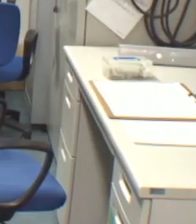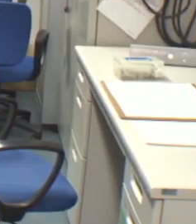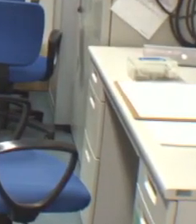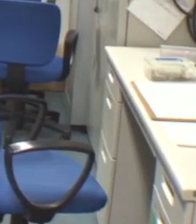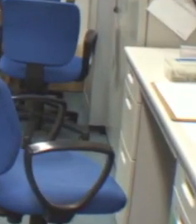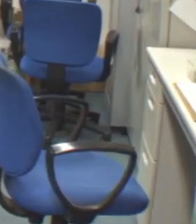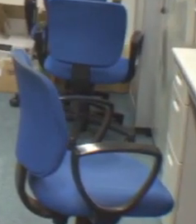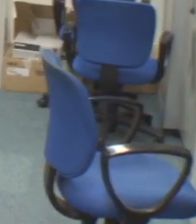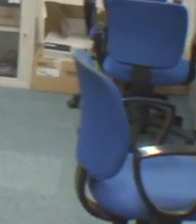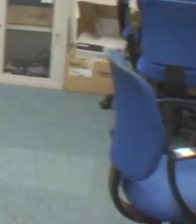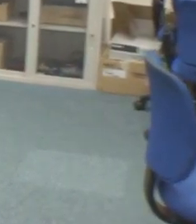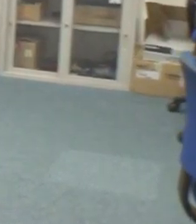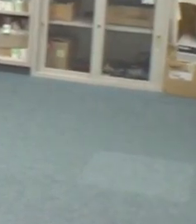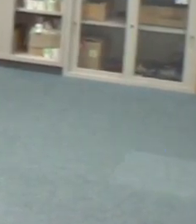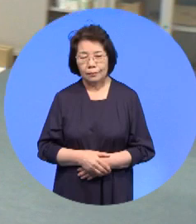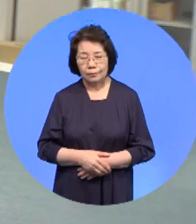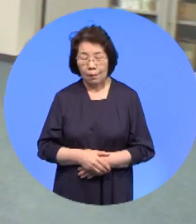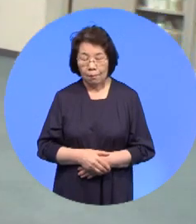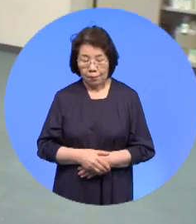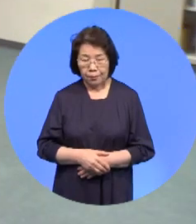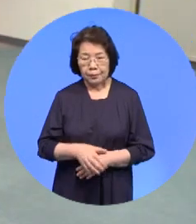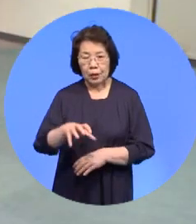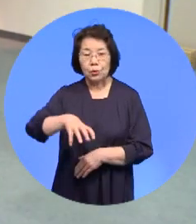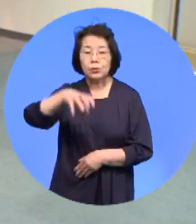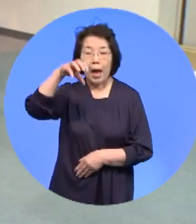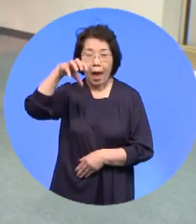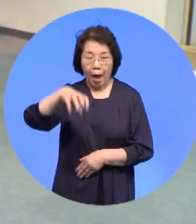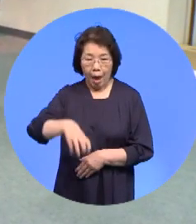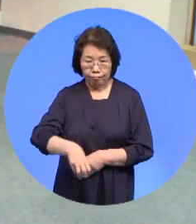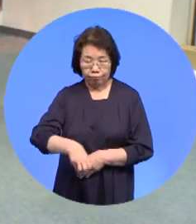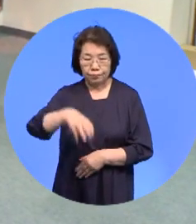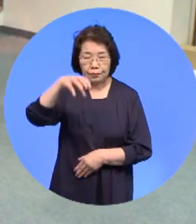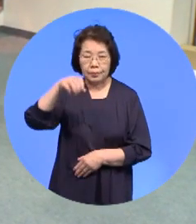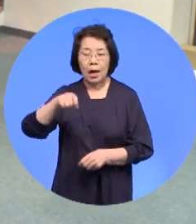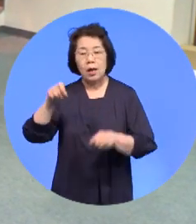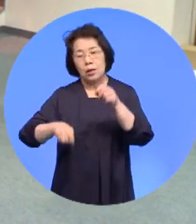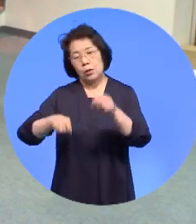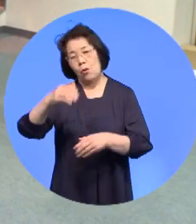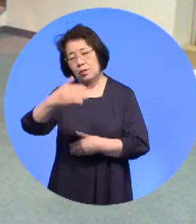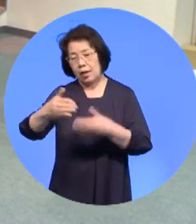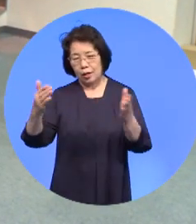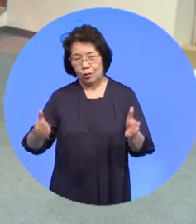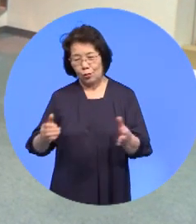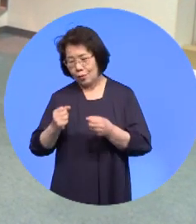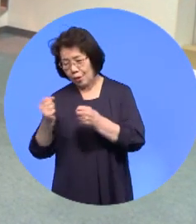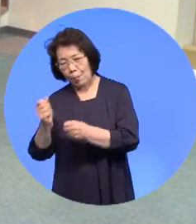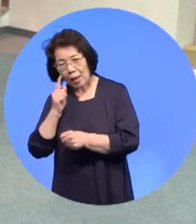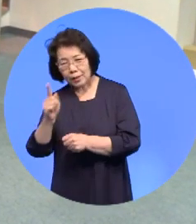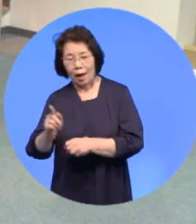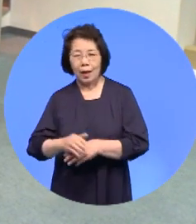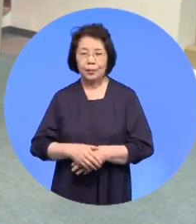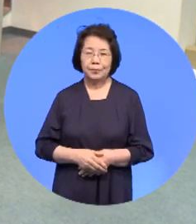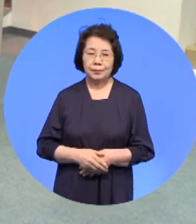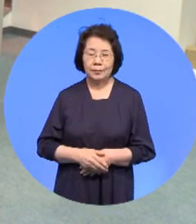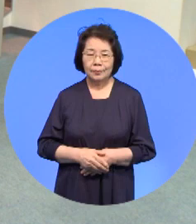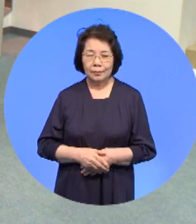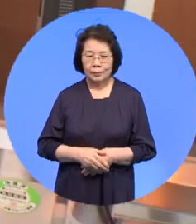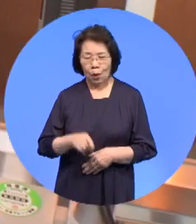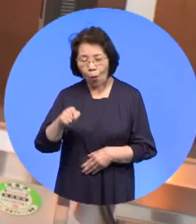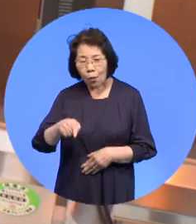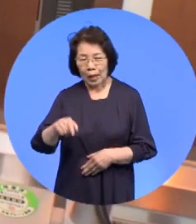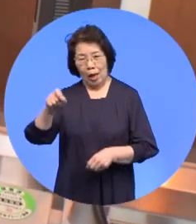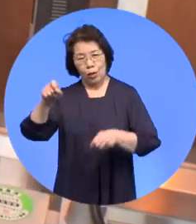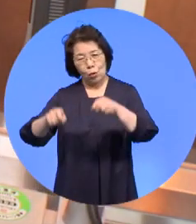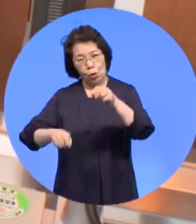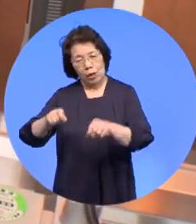魚どこで何とグレン操作し次も案内して頂きましたももうこれや出る状態などでも捜査を行っている